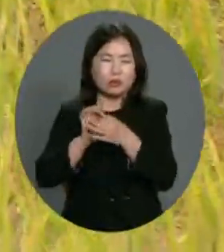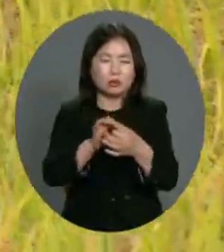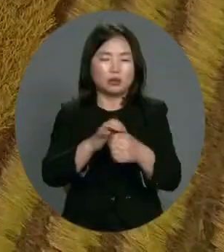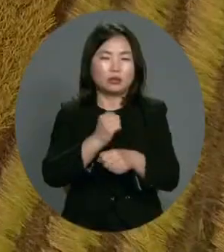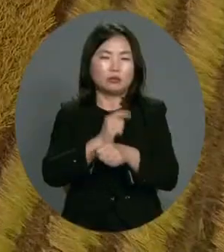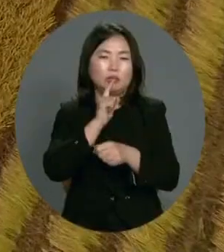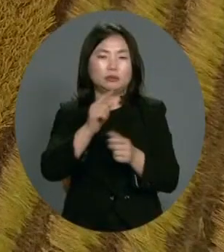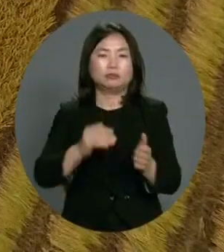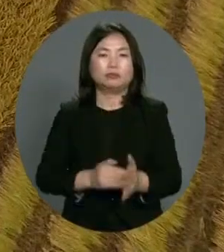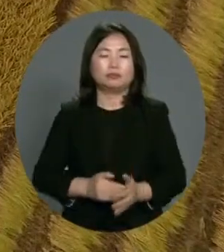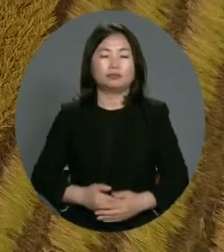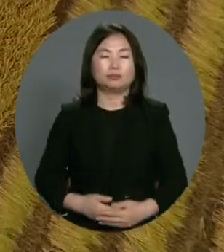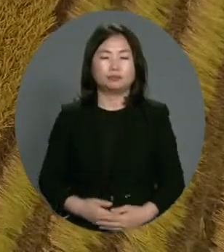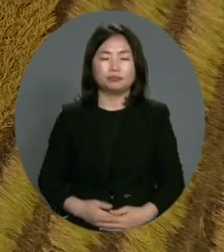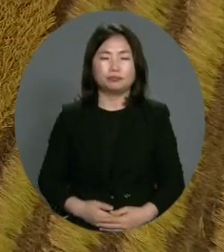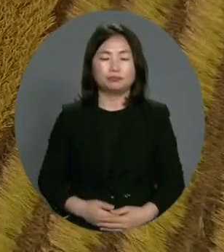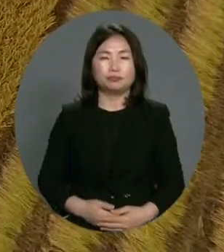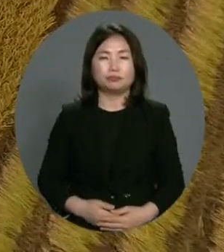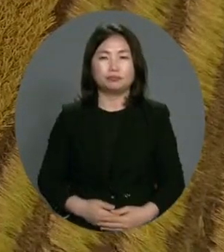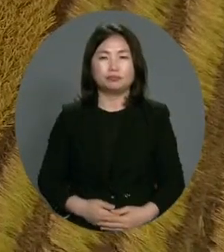밝혔습니다 MBC 뉴스 장성훈입니다